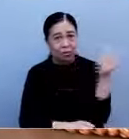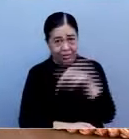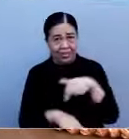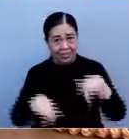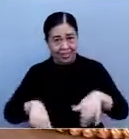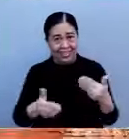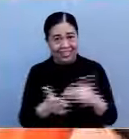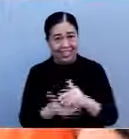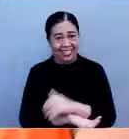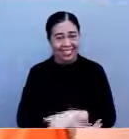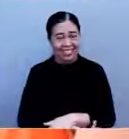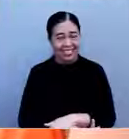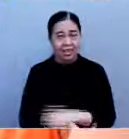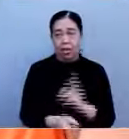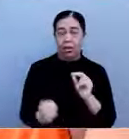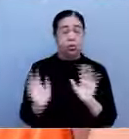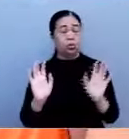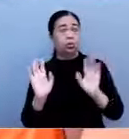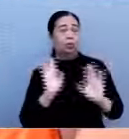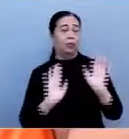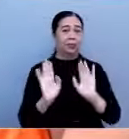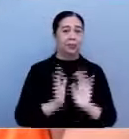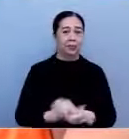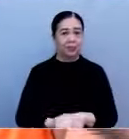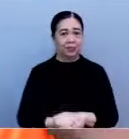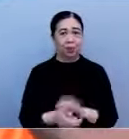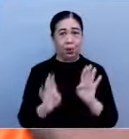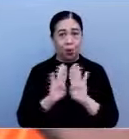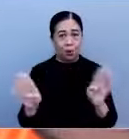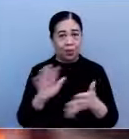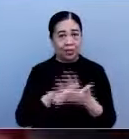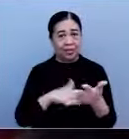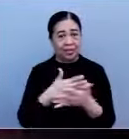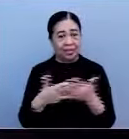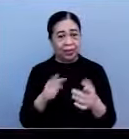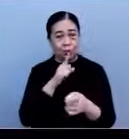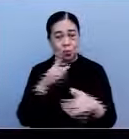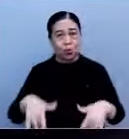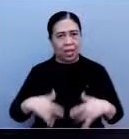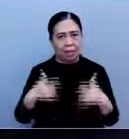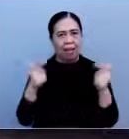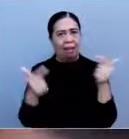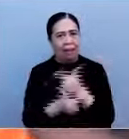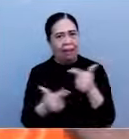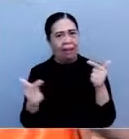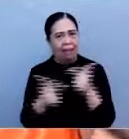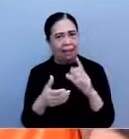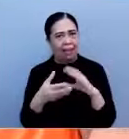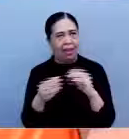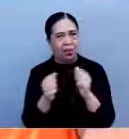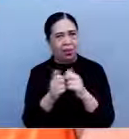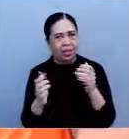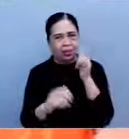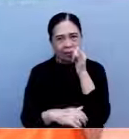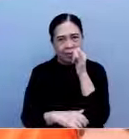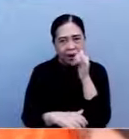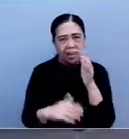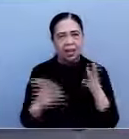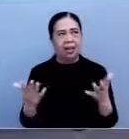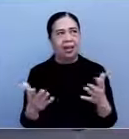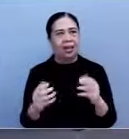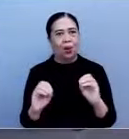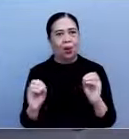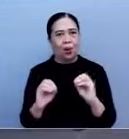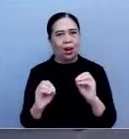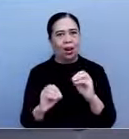ba talaga kayo? Wala problema. Open ang schedule niyo. Ganun ba talaga kayo sa totoong buhay? Tawanan lang kayo ng tawanan pag walang mga camera, walang, kumbaga, walang